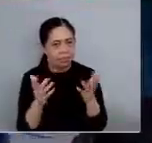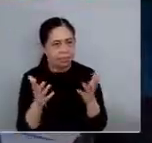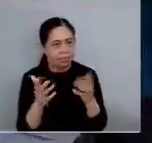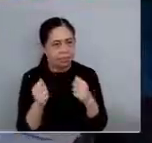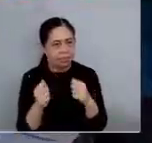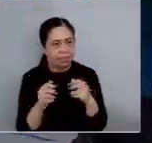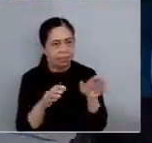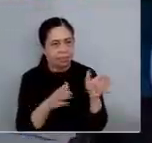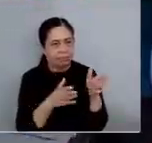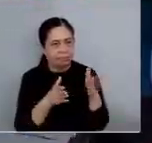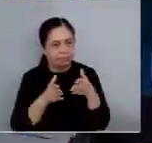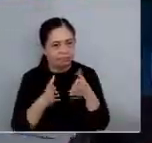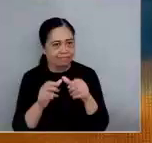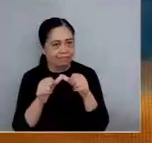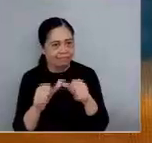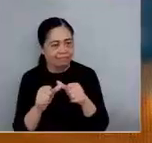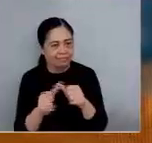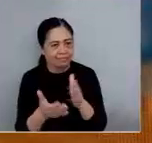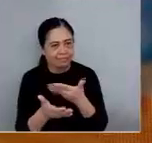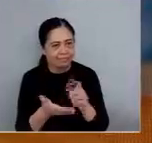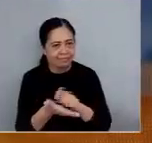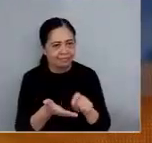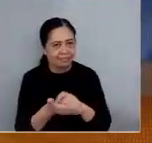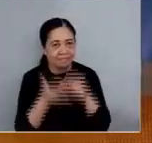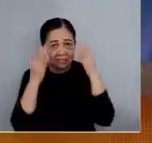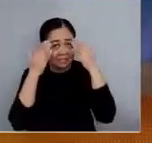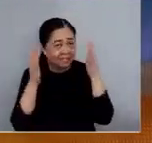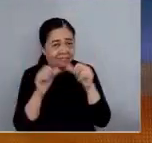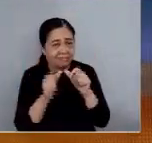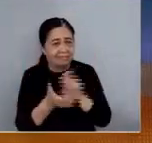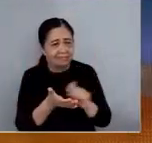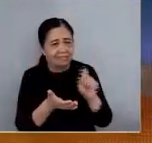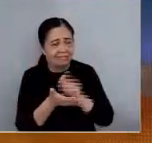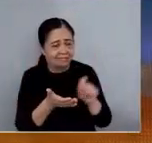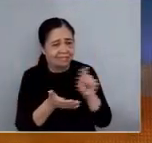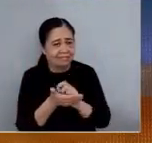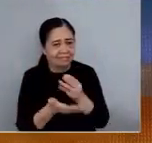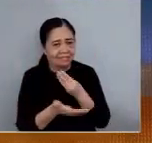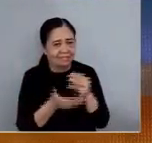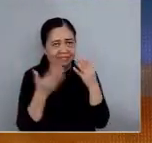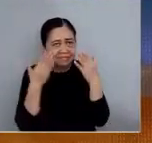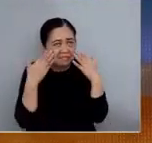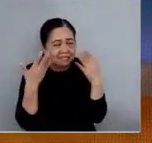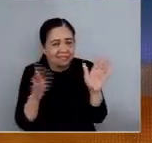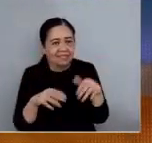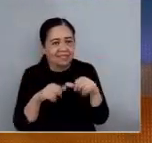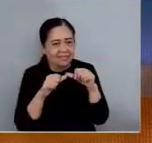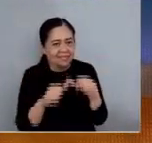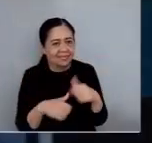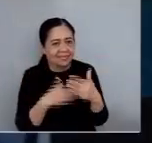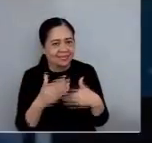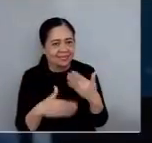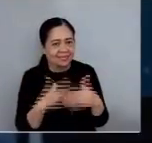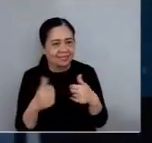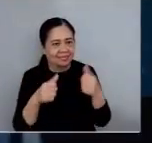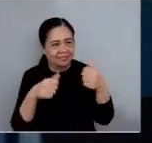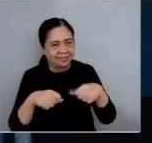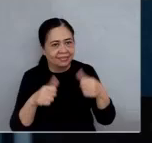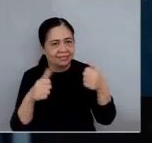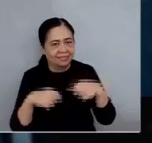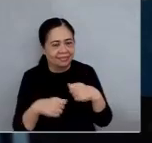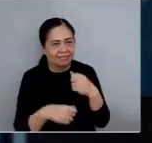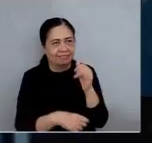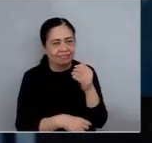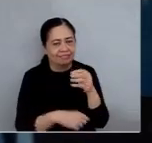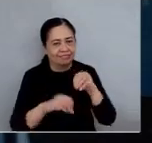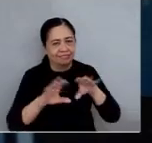naging landas mo. I don't know. I just keep making music and I think I started like posting covers lang online and